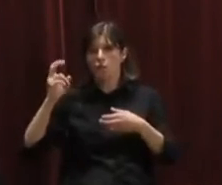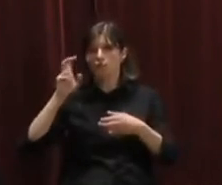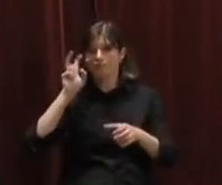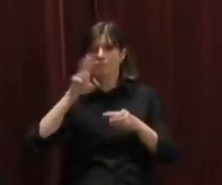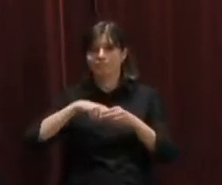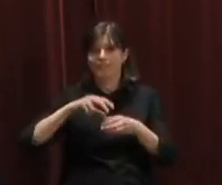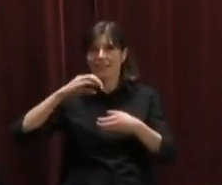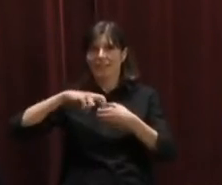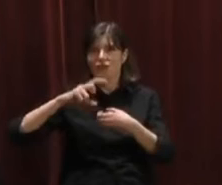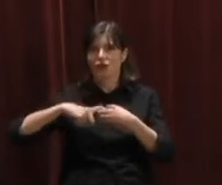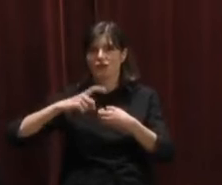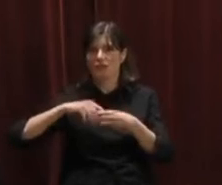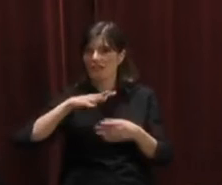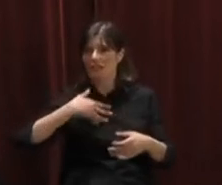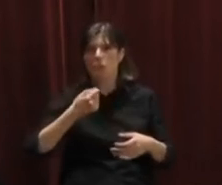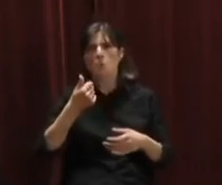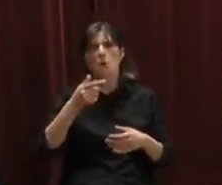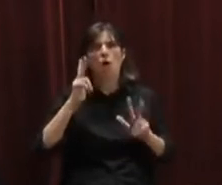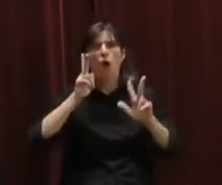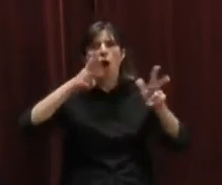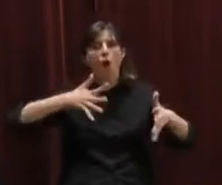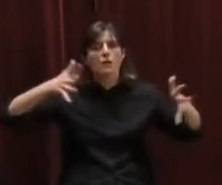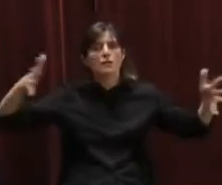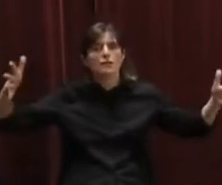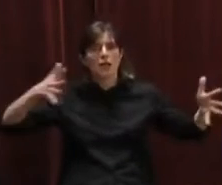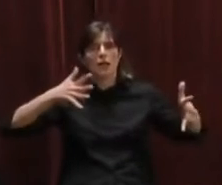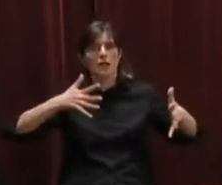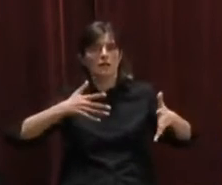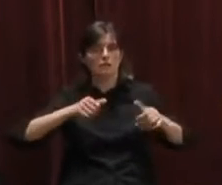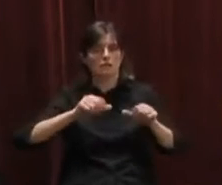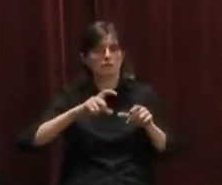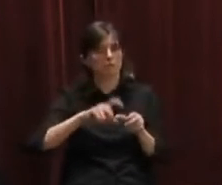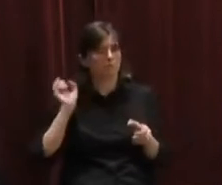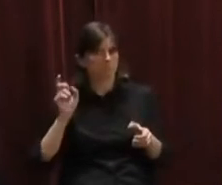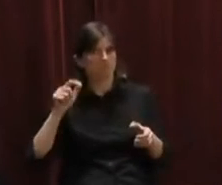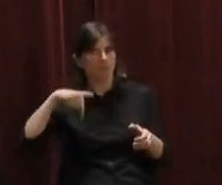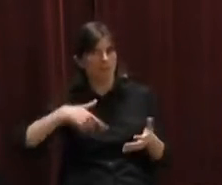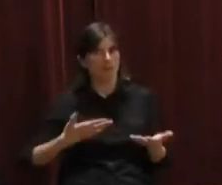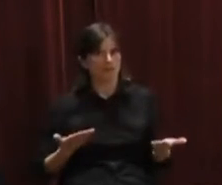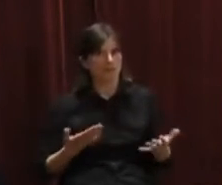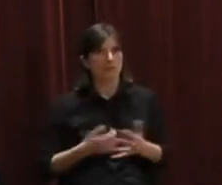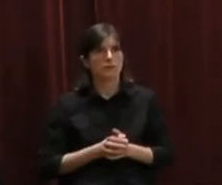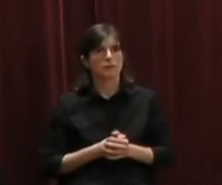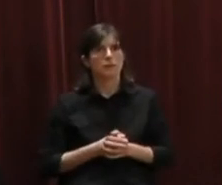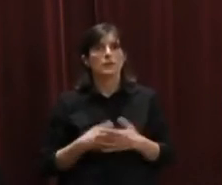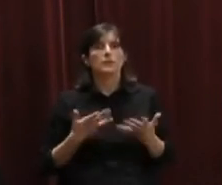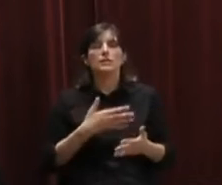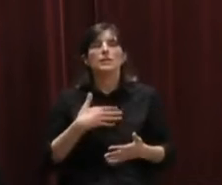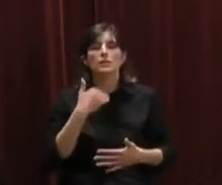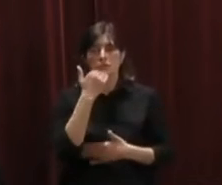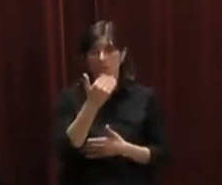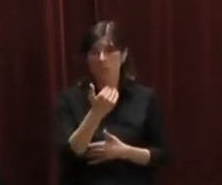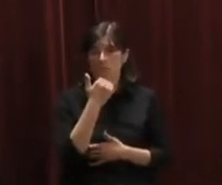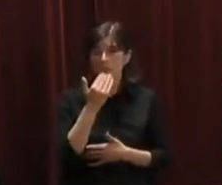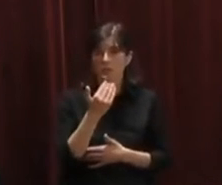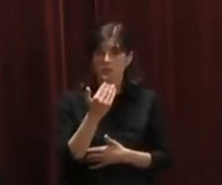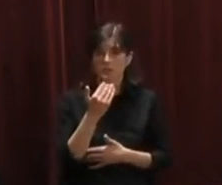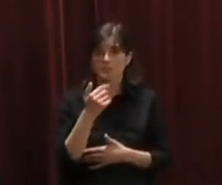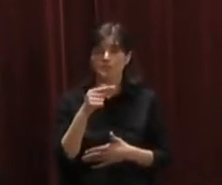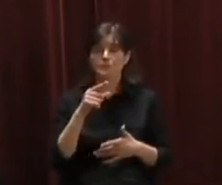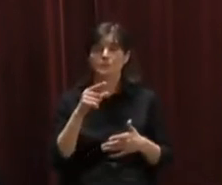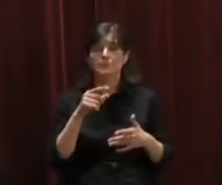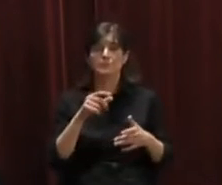que voldria que me respongués. I m'agradaria que me respongués que els hotelers, els grans hotelers, han estat uns privilegiats durant tota la